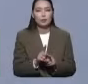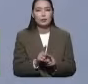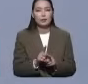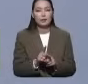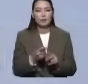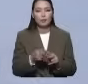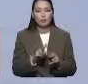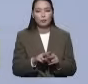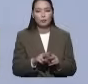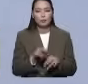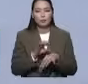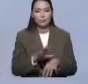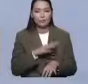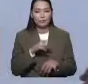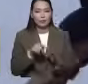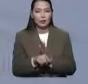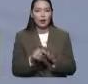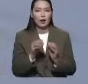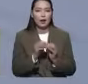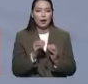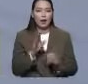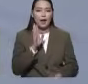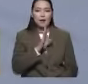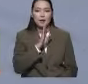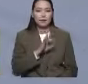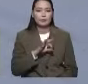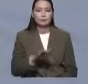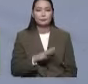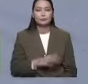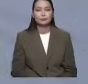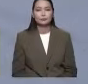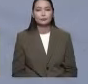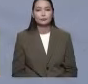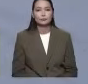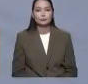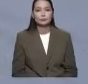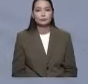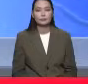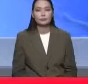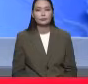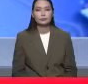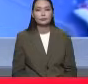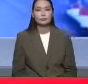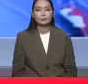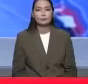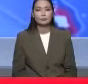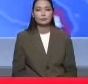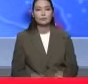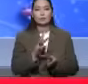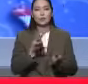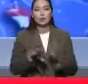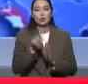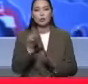шешілген. Олардың дені әлеуметтік мәселелер. Еркін Карин, Алтынбек Қабделов, Астана Таймс, Орал. Мәжіліс